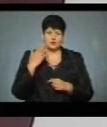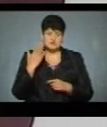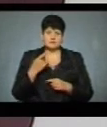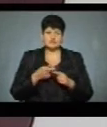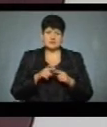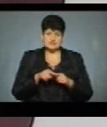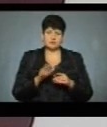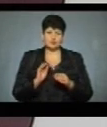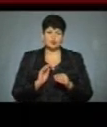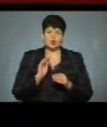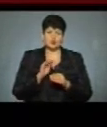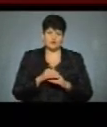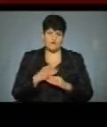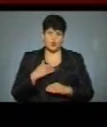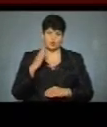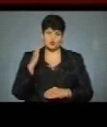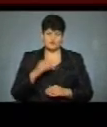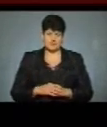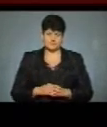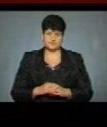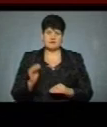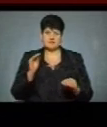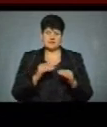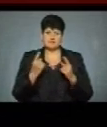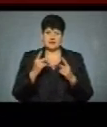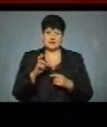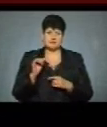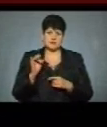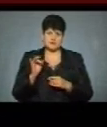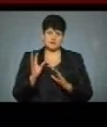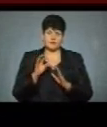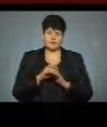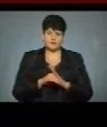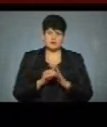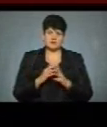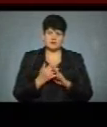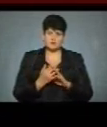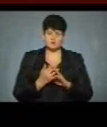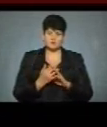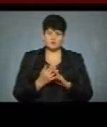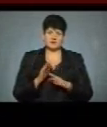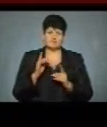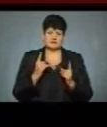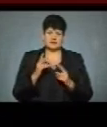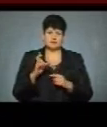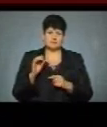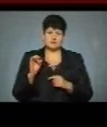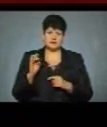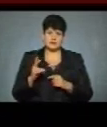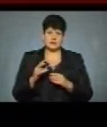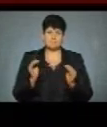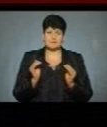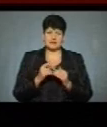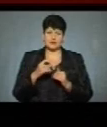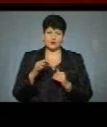буде призначене додаткове голосування. До складу Великобірківської громади входитимуть селища міського типу Великі Бірки, села Малий